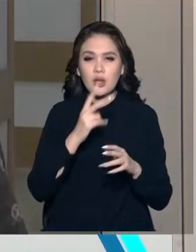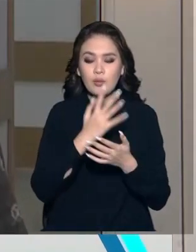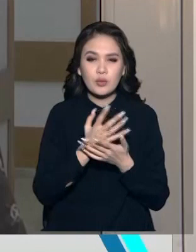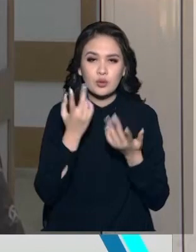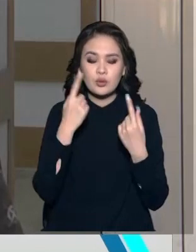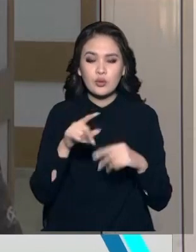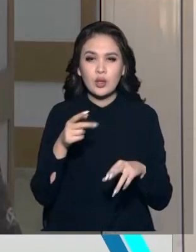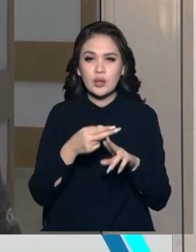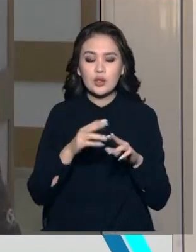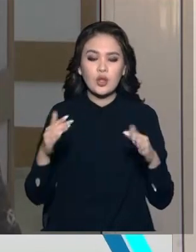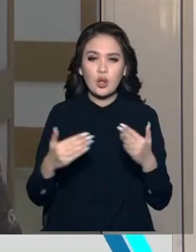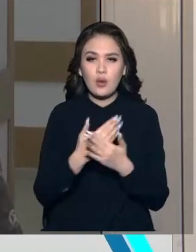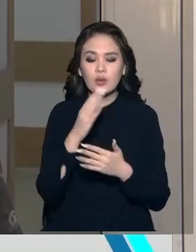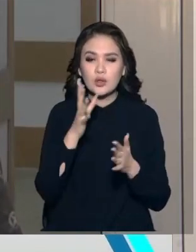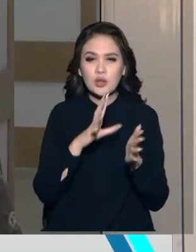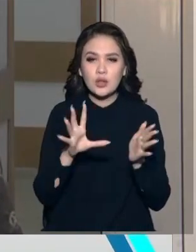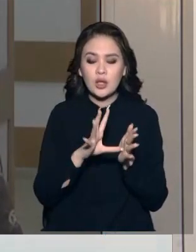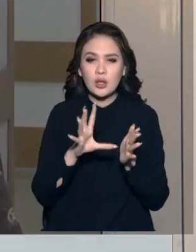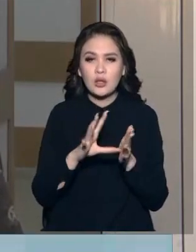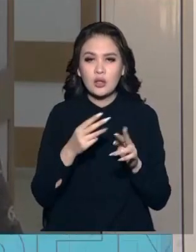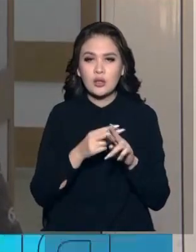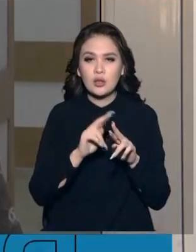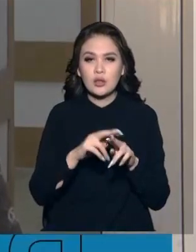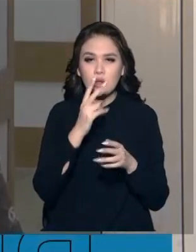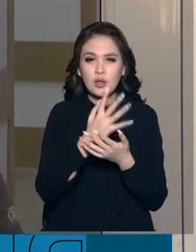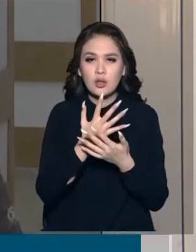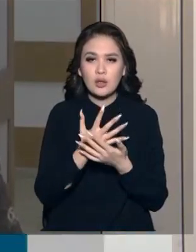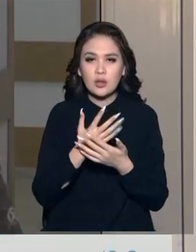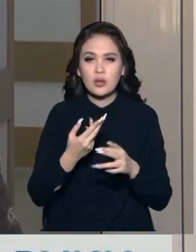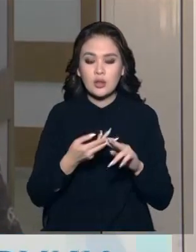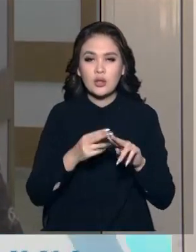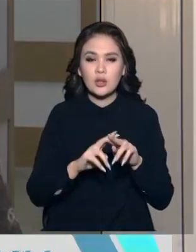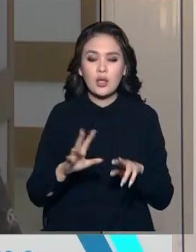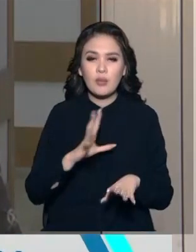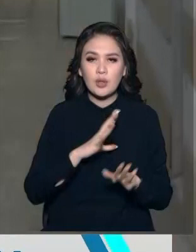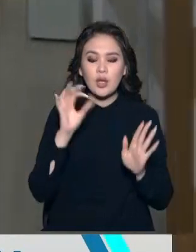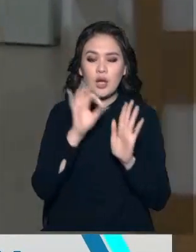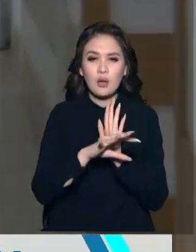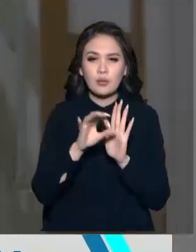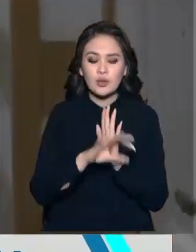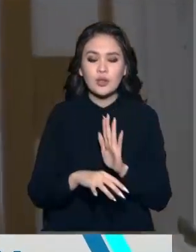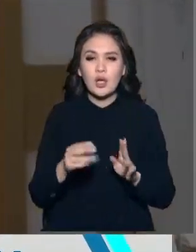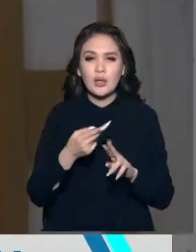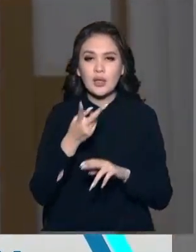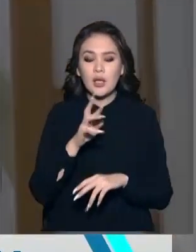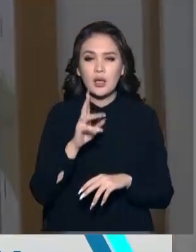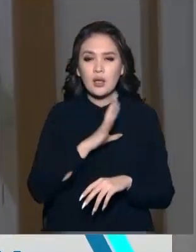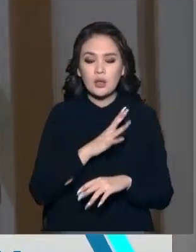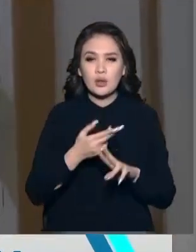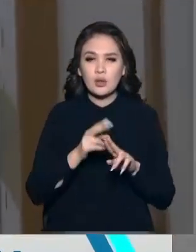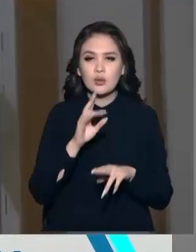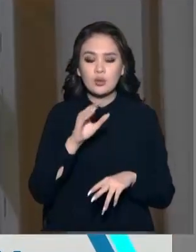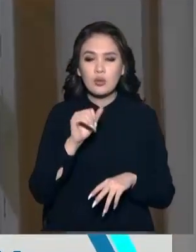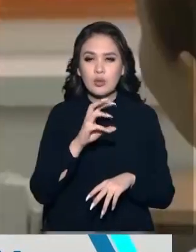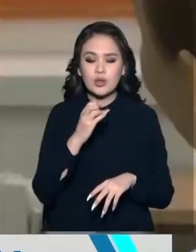Мы применяем новейшие технологии. Вот уже 12 лет, например, работаем с эндоскопической стойкой. Для коллег Султанбек Тумашев –